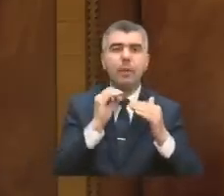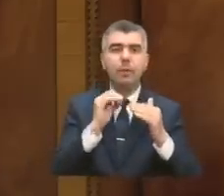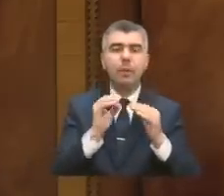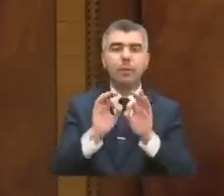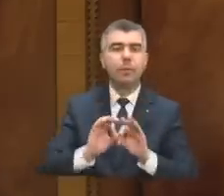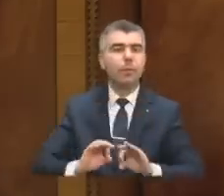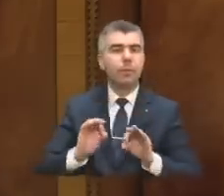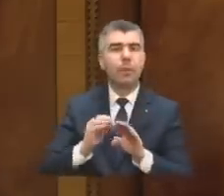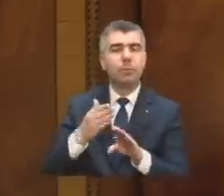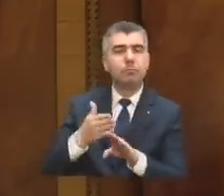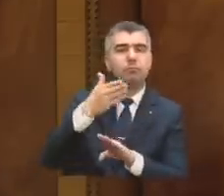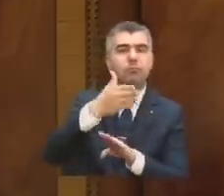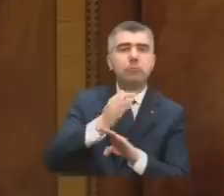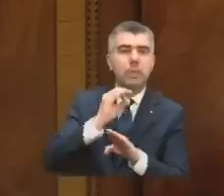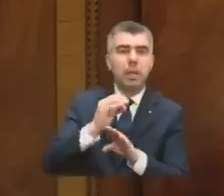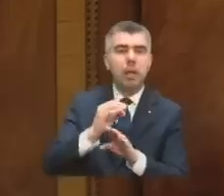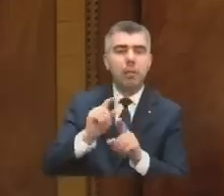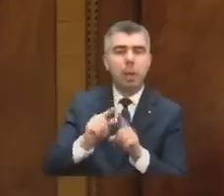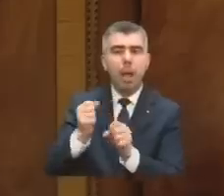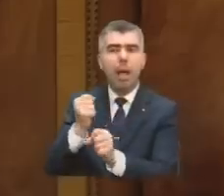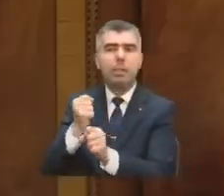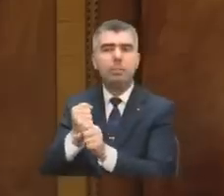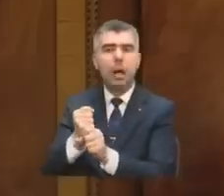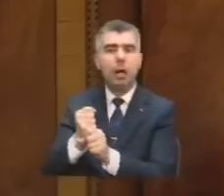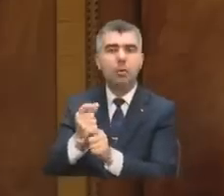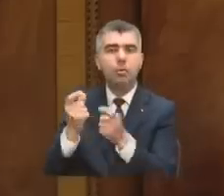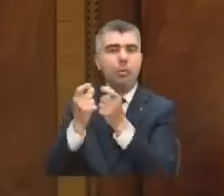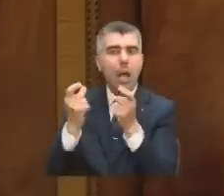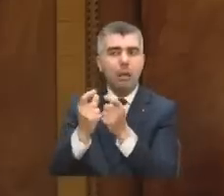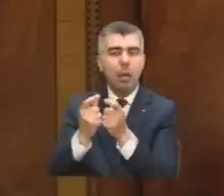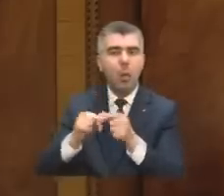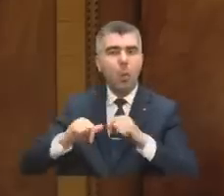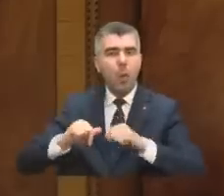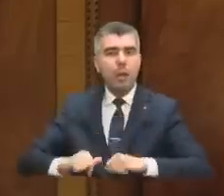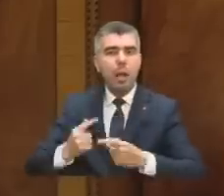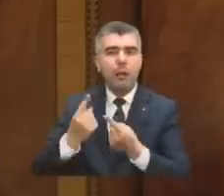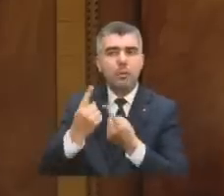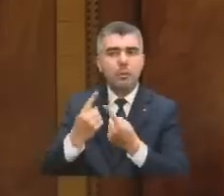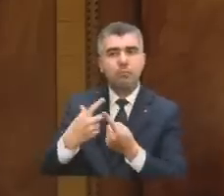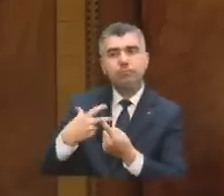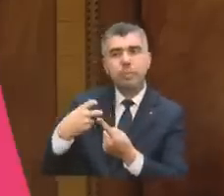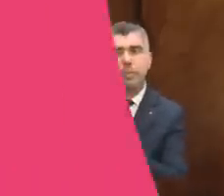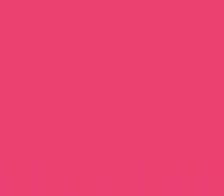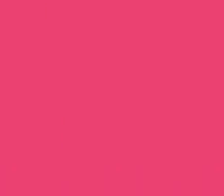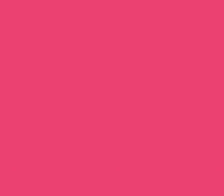لولوج الطلبيات العموميه ويمنح منفعه للغير